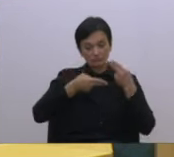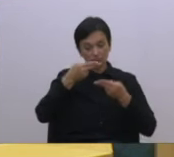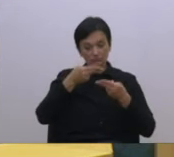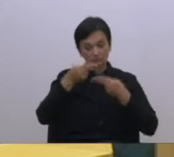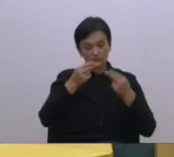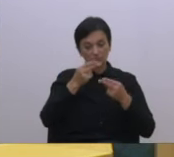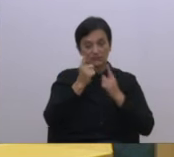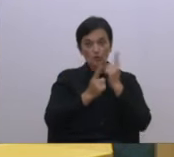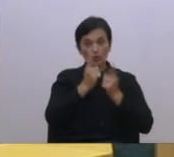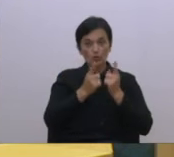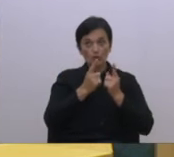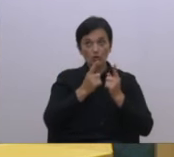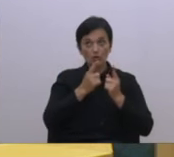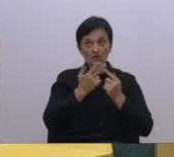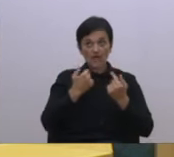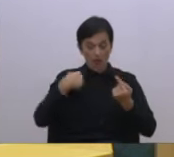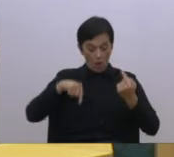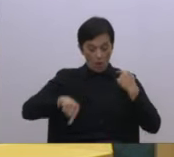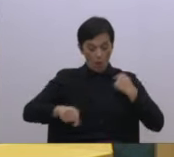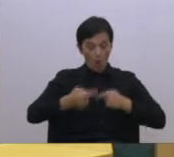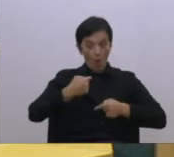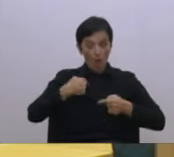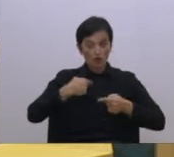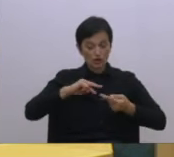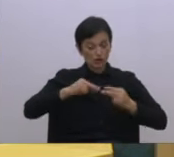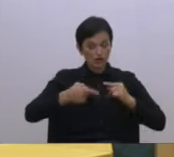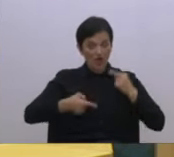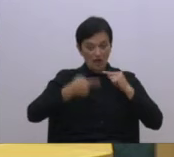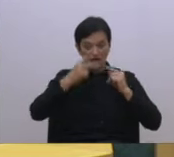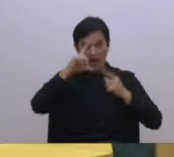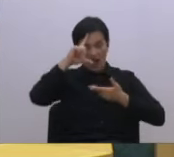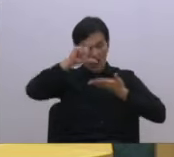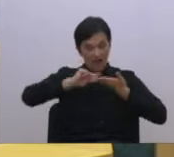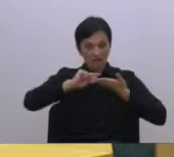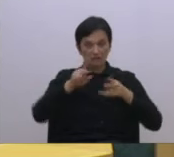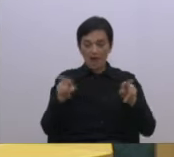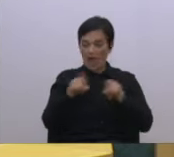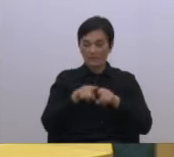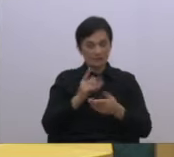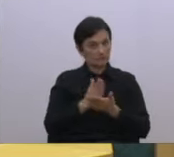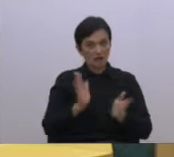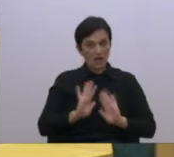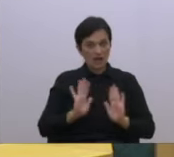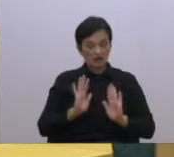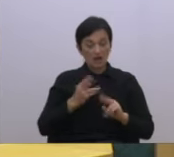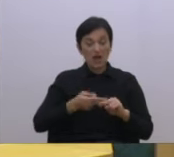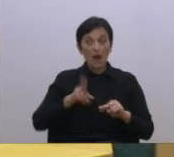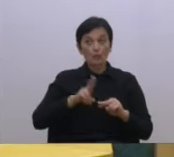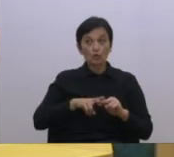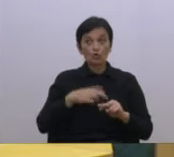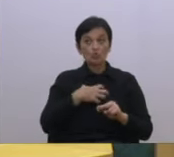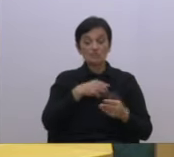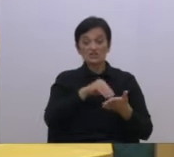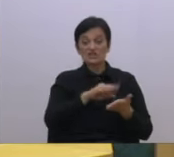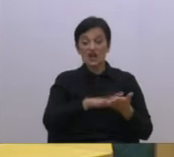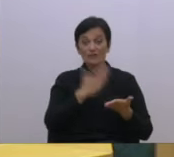ორგანოების შეცვლა ერთმანეთთან უგავა იგივე თამხრივ. თავარი და ამიტომაც არის ეს ჩანაწერი. თუ